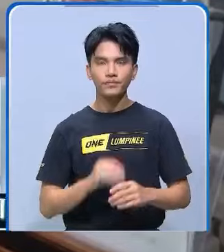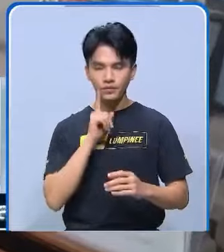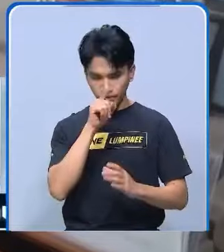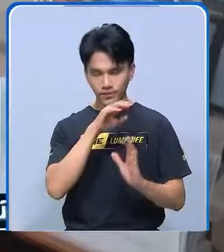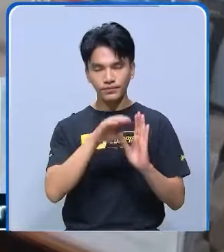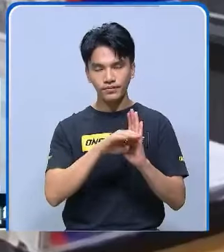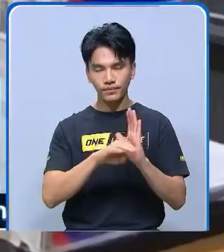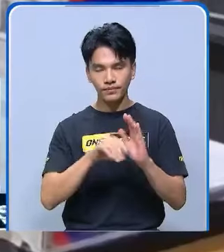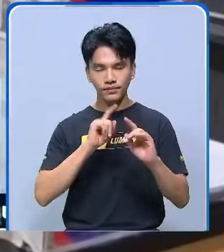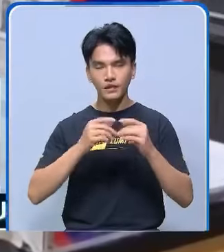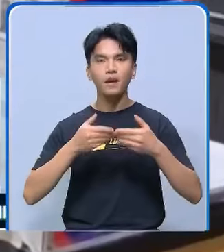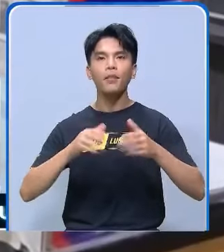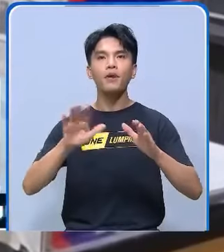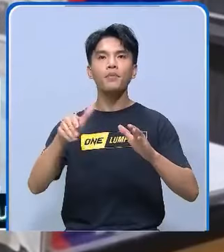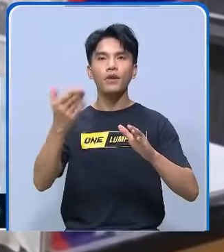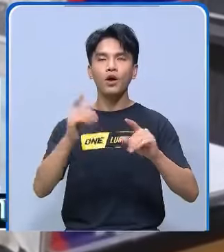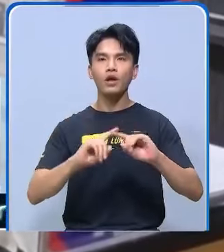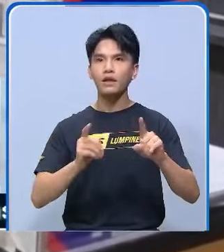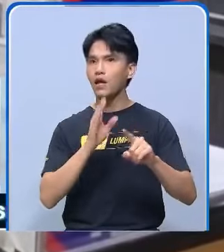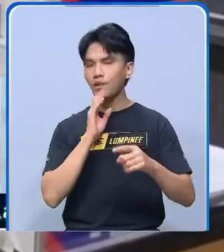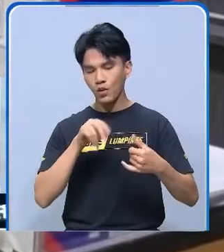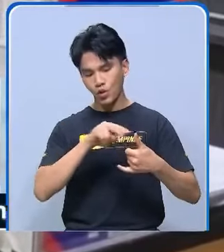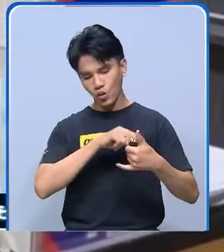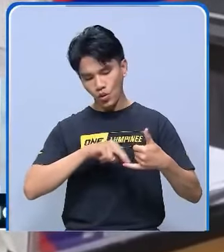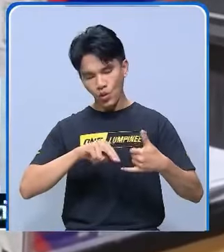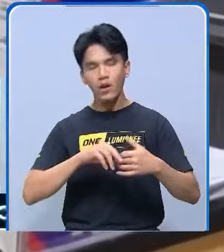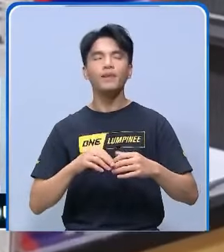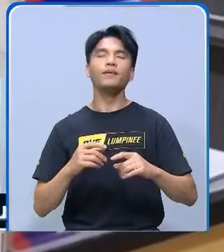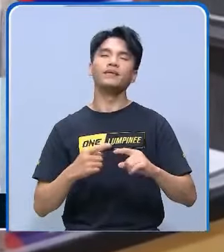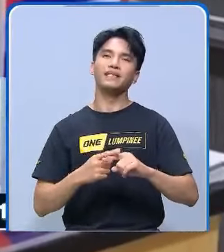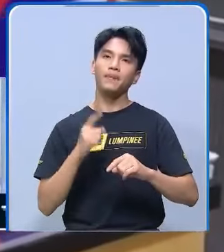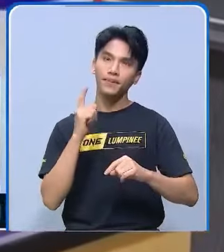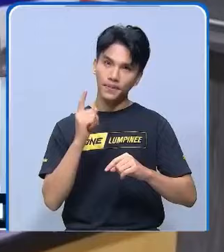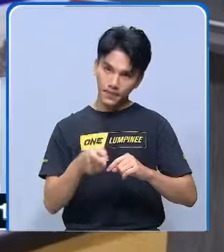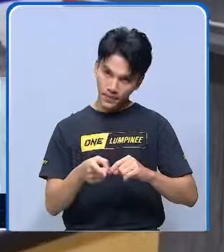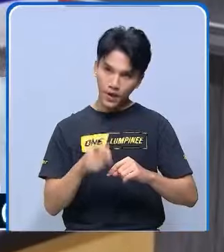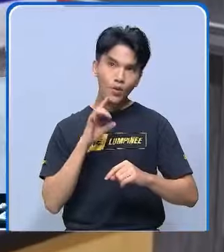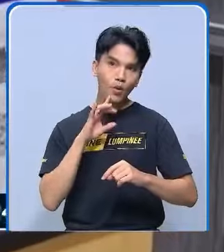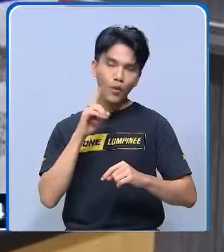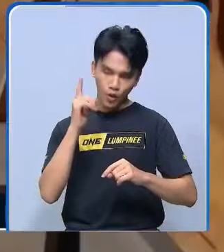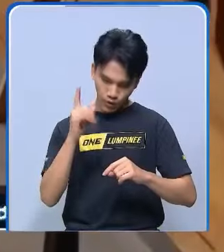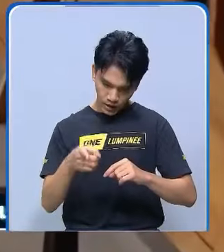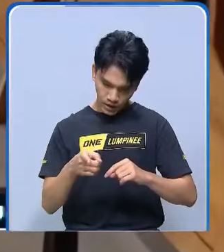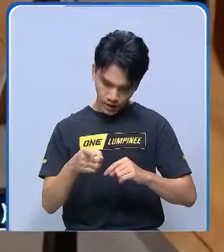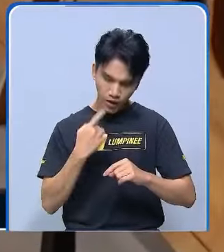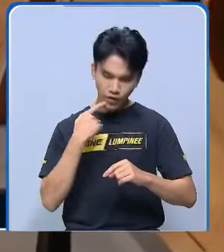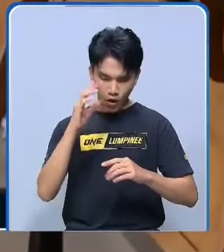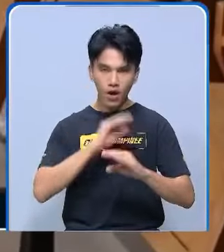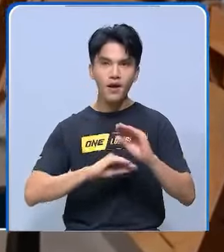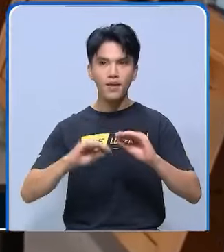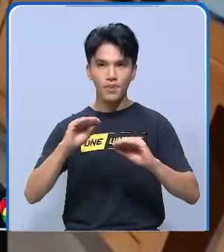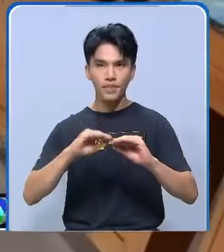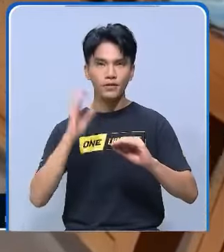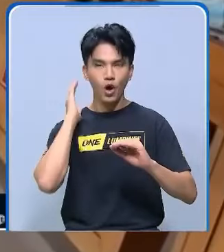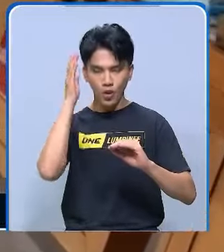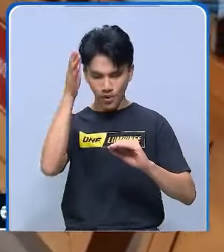ำรวจก็ปล่อยตัวกลับบ้านไปก่อนแต่หากว่าตรวจพบว่ามีการทำร้ายร่างกายบาดเจ็บสาหัสแล้วก็อนาจารก็จะมีการแจ้งข้อกล่าวหาเพิ่มในภายห